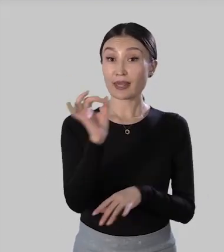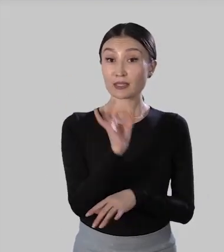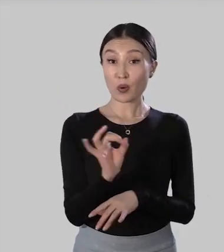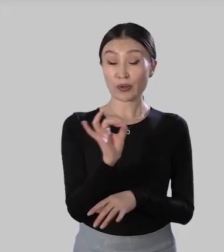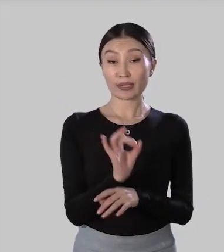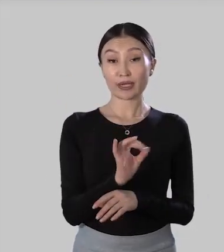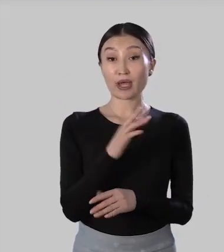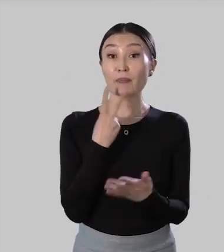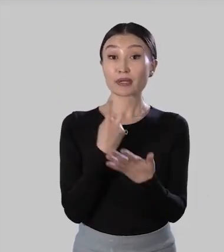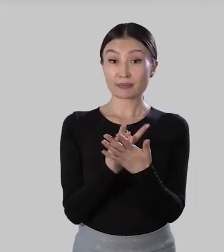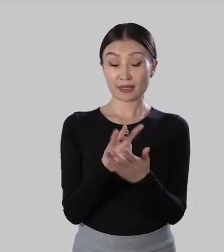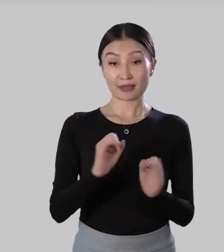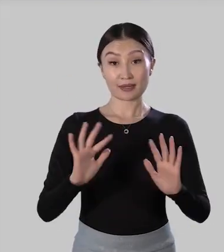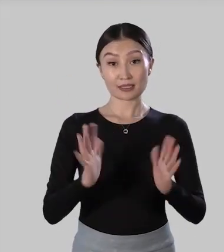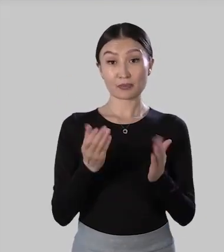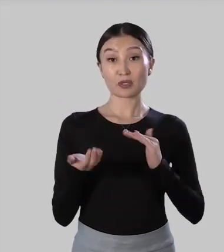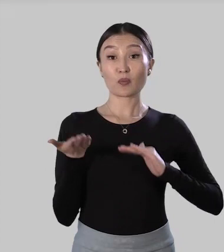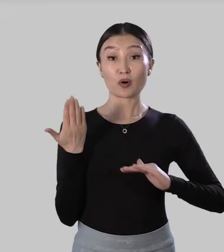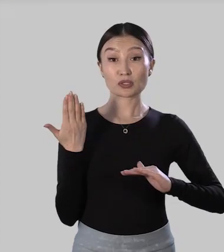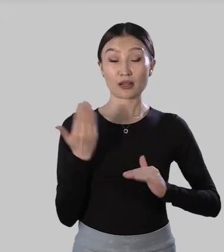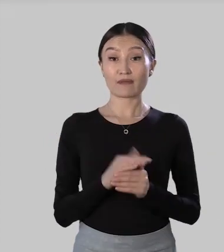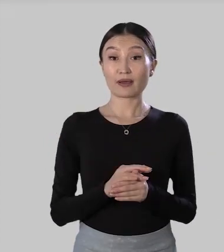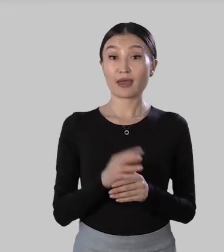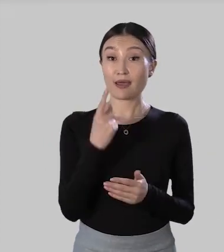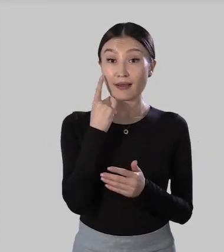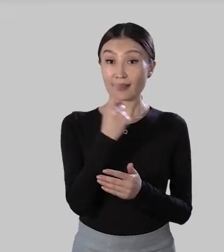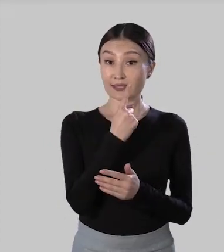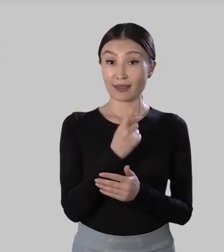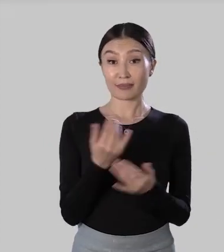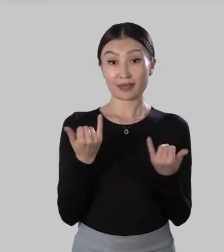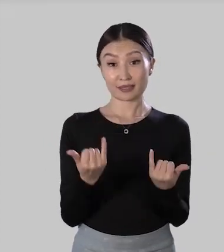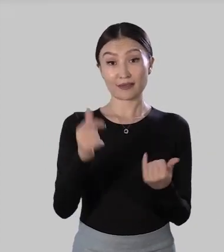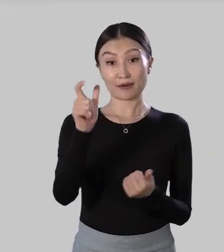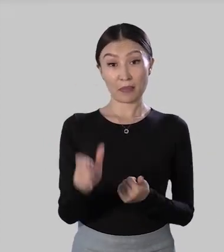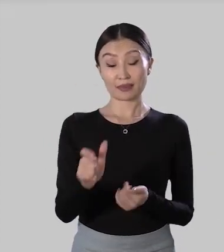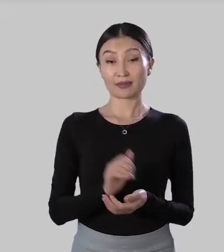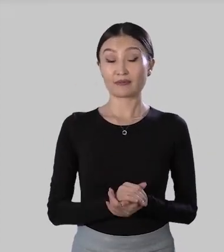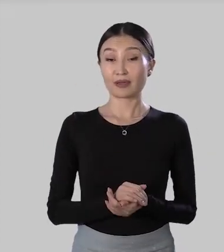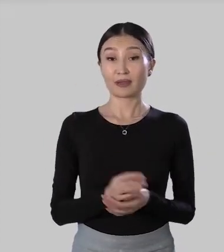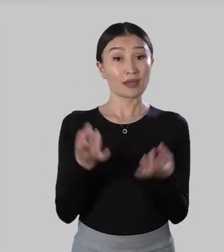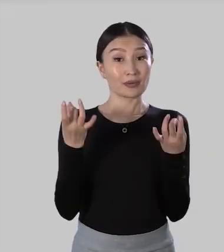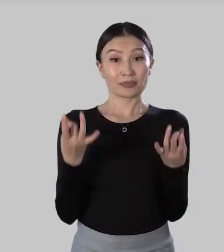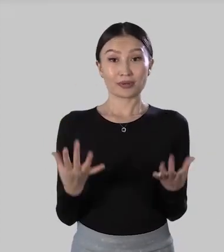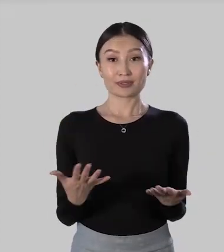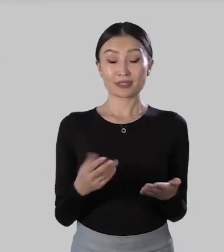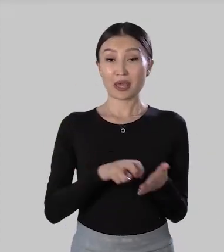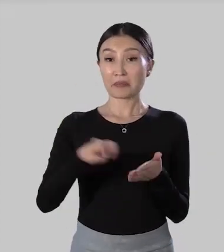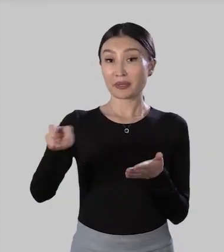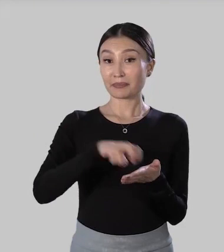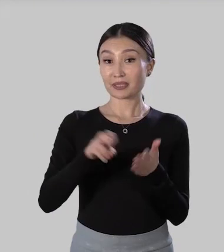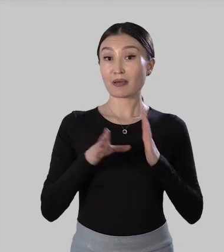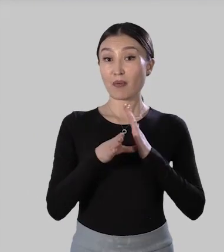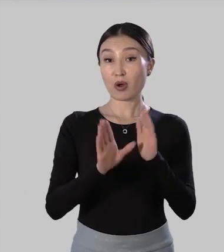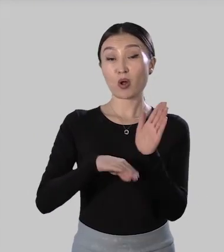истории, посмотреть на события прошлого глазами их современников. Да и просто,